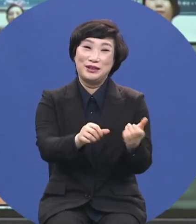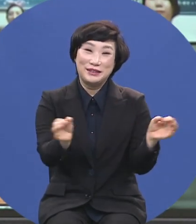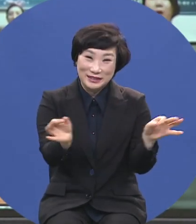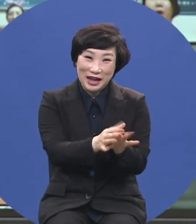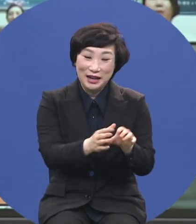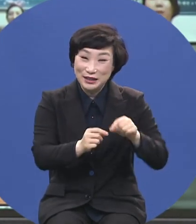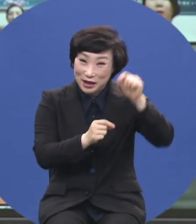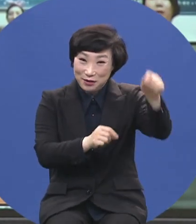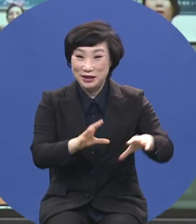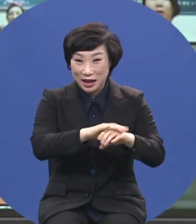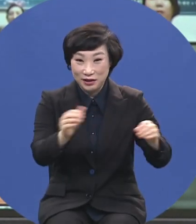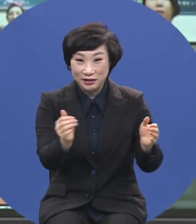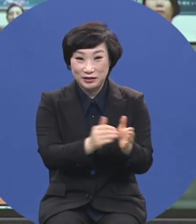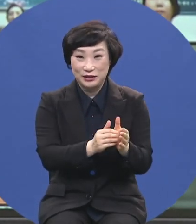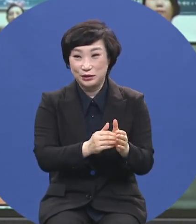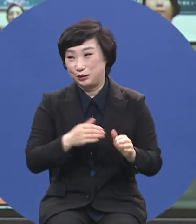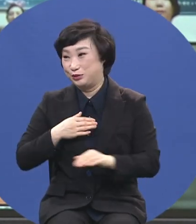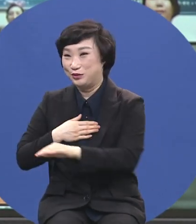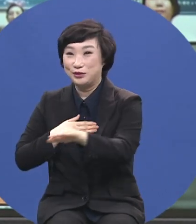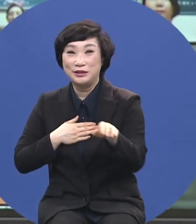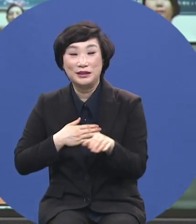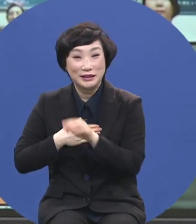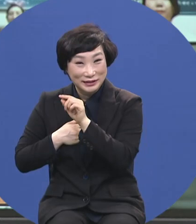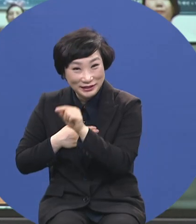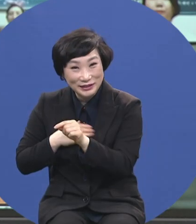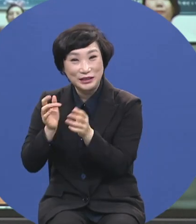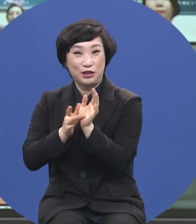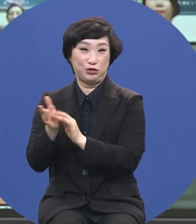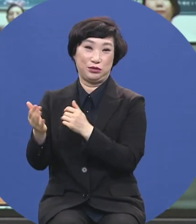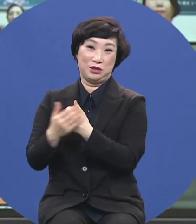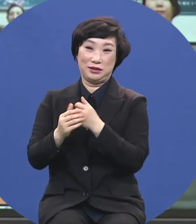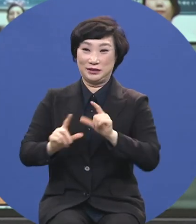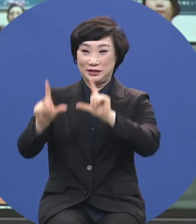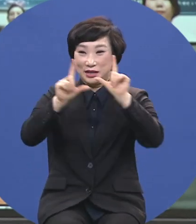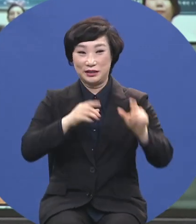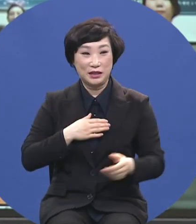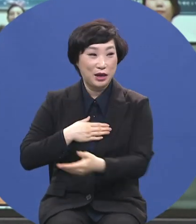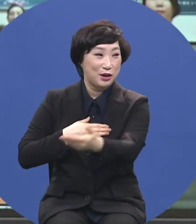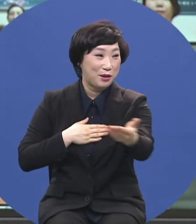죽어버렸으니 우리는 그 예수로 살게 된 것